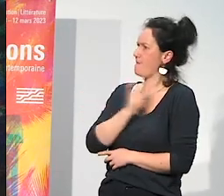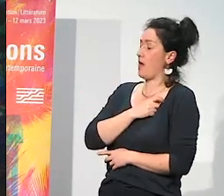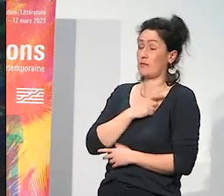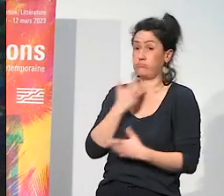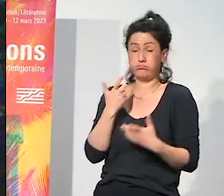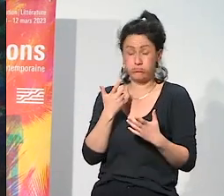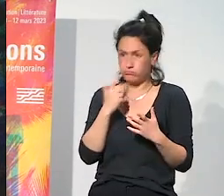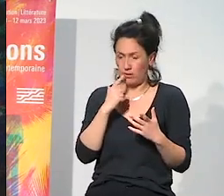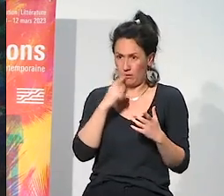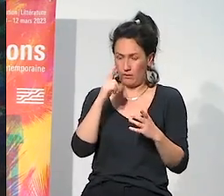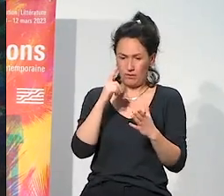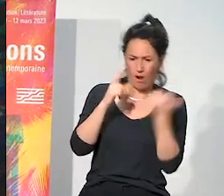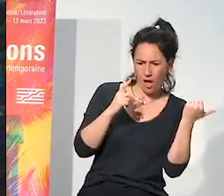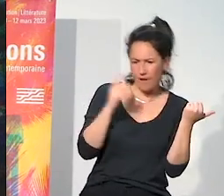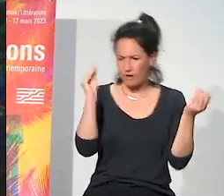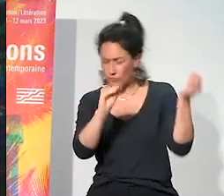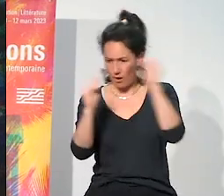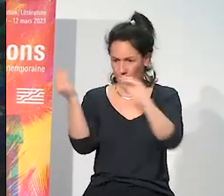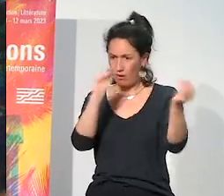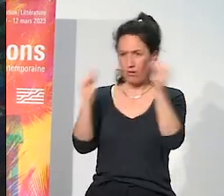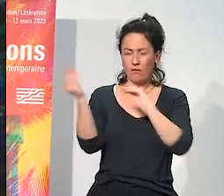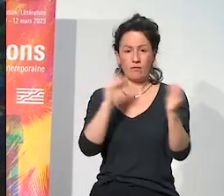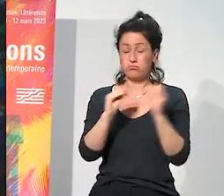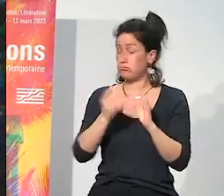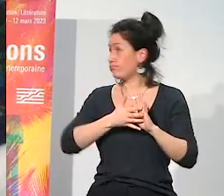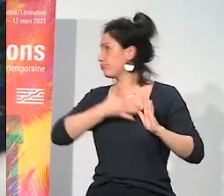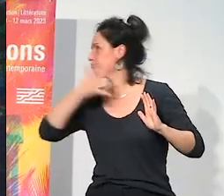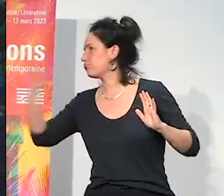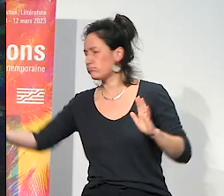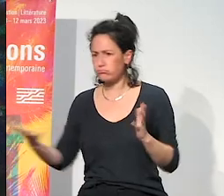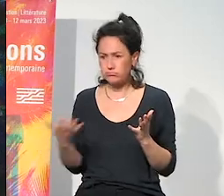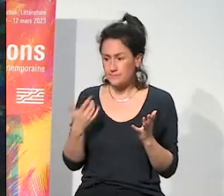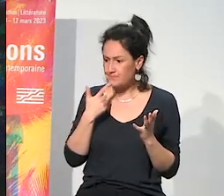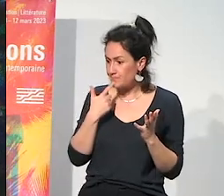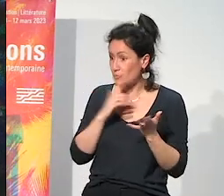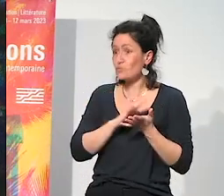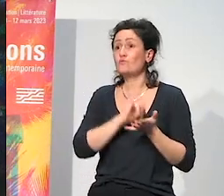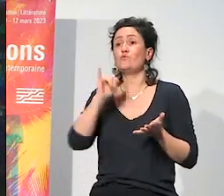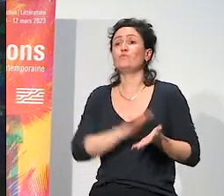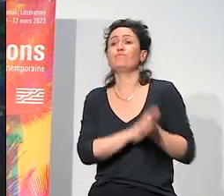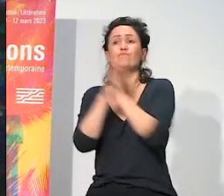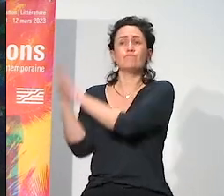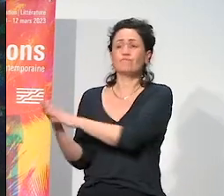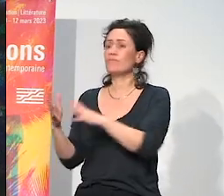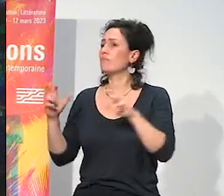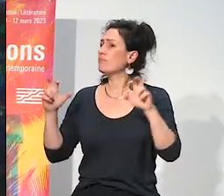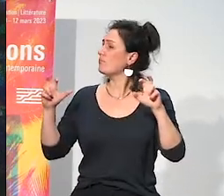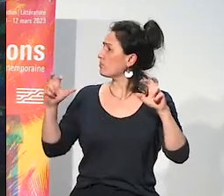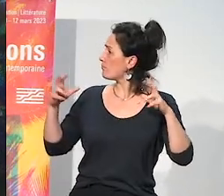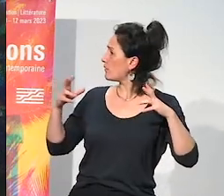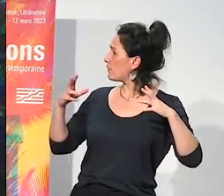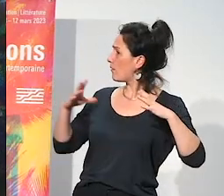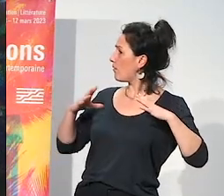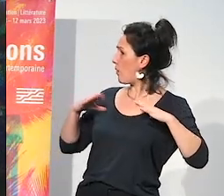etc., jusqu'à, je ne sais pas si on en parle maintenant, Hollywood et Hollywood, Broadway. Non, mais Hollywood, c'est énorme. Je pense qu'on peut en parler dans cette idée,